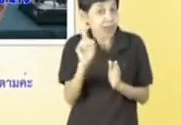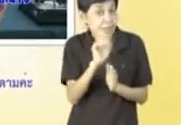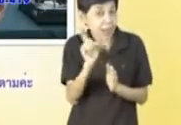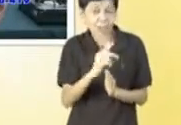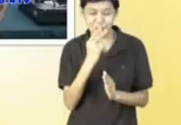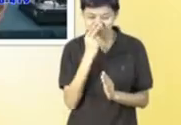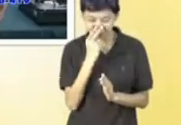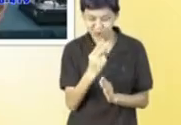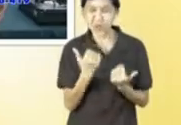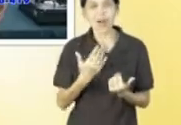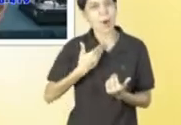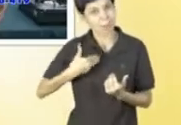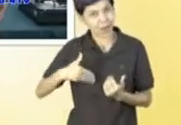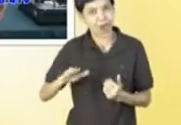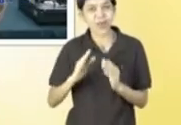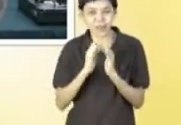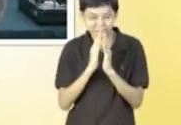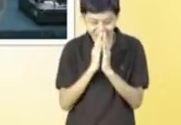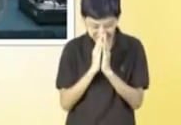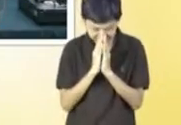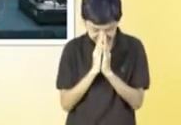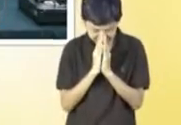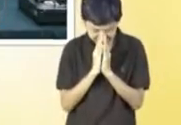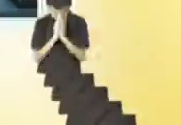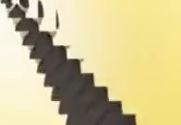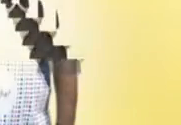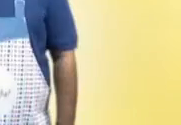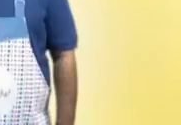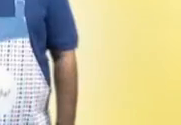หนนั้นต้องติดตามค่ะวันนี้ลาไปก่อนสวัสดีค่ะ